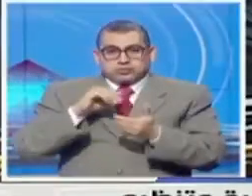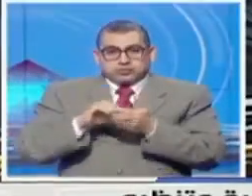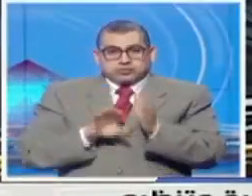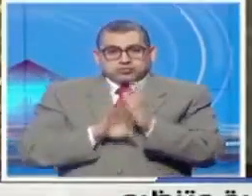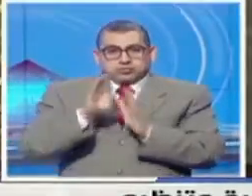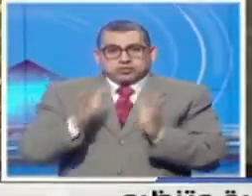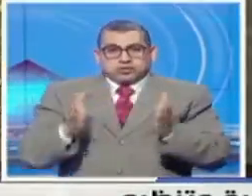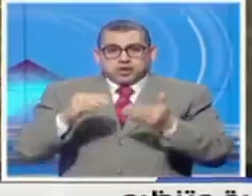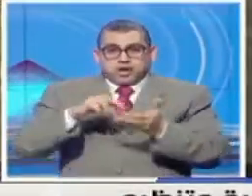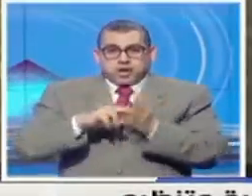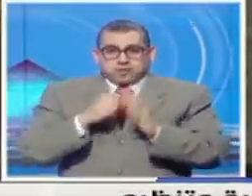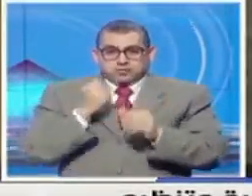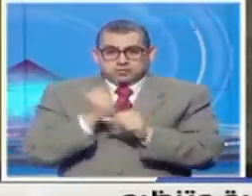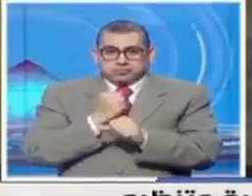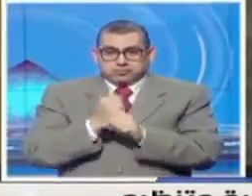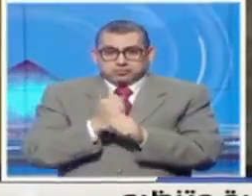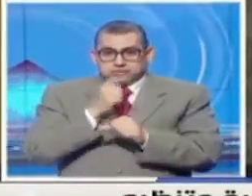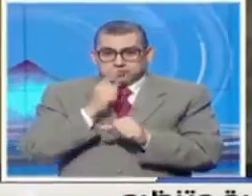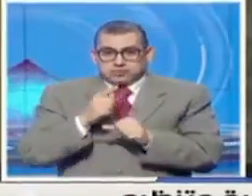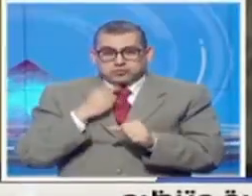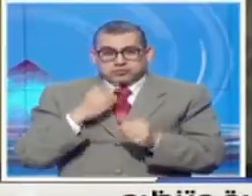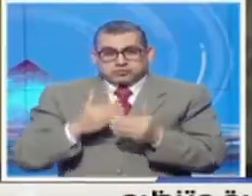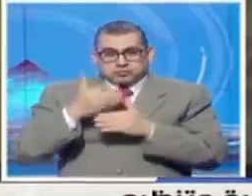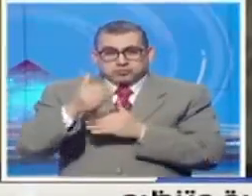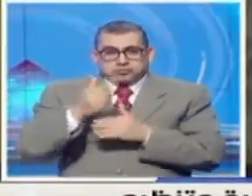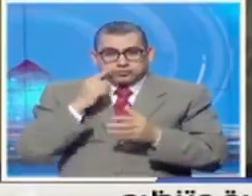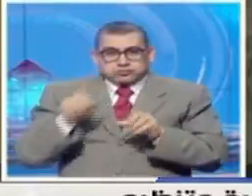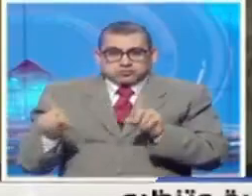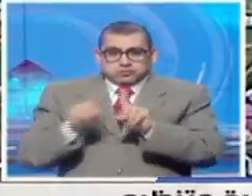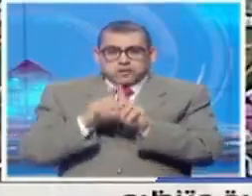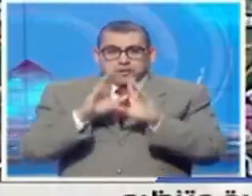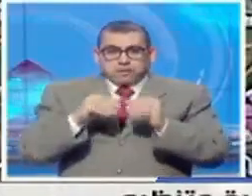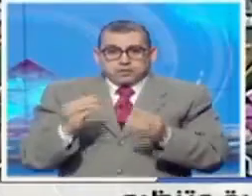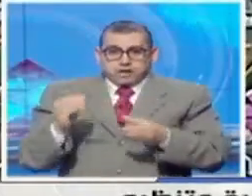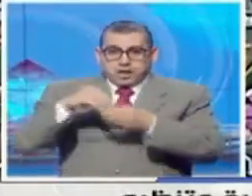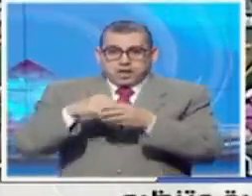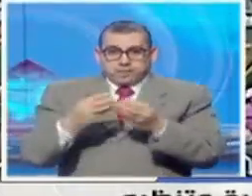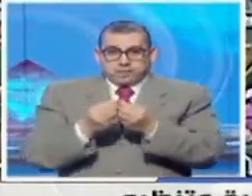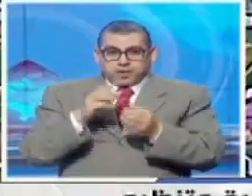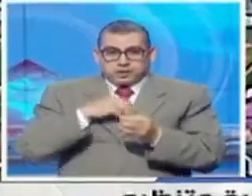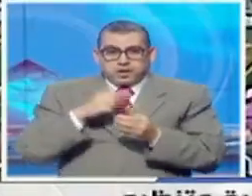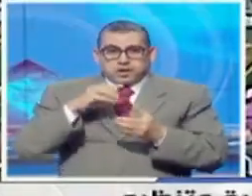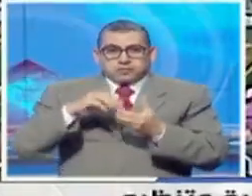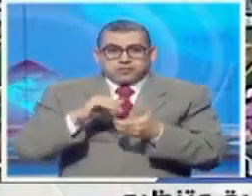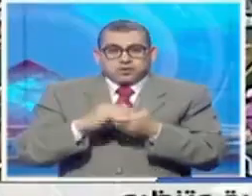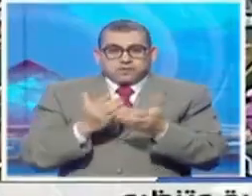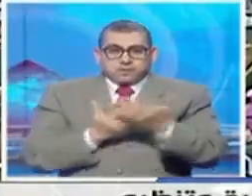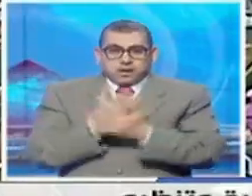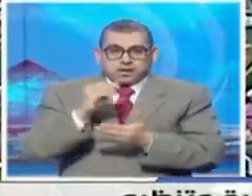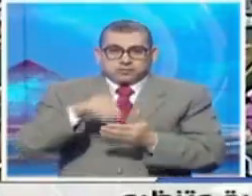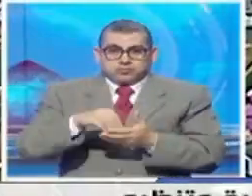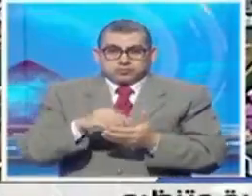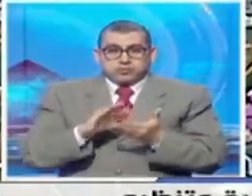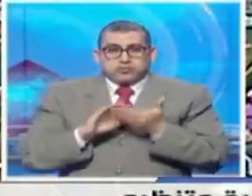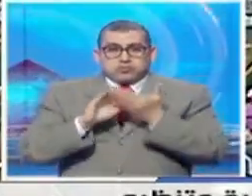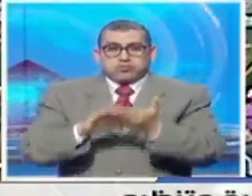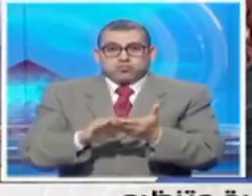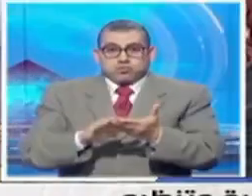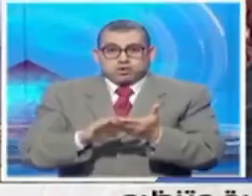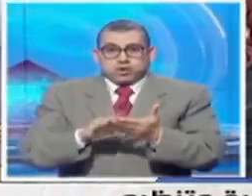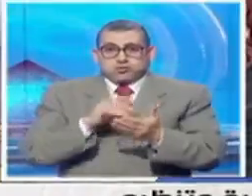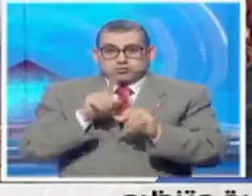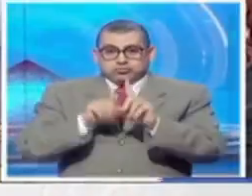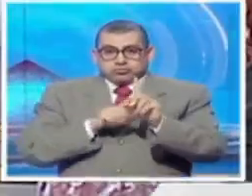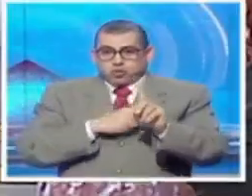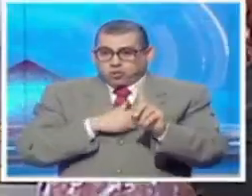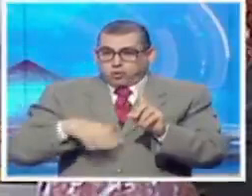التابع للتجمع البريكس وكذا وثيقه انضمام جمهوريه مصر العربيه الى ذلك البنك مساعده السلطات العامه